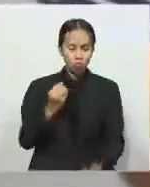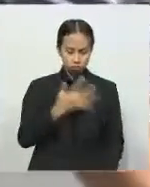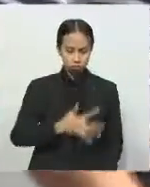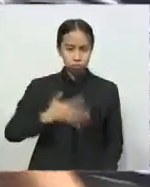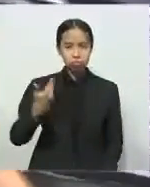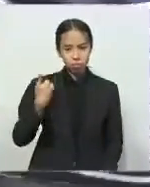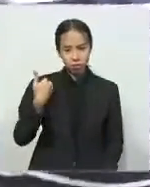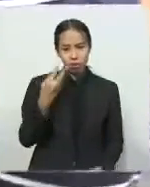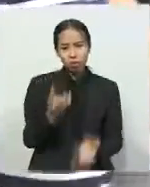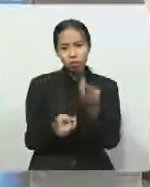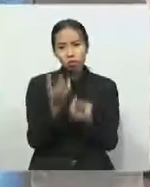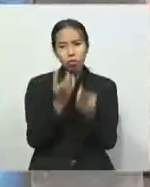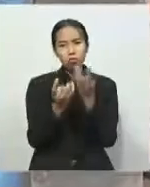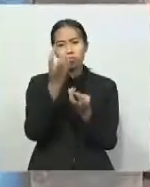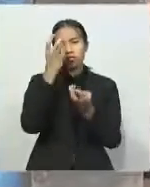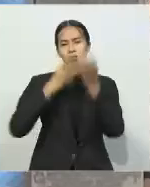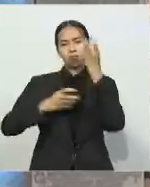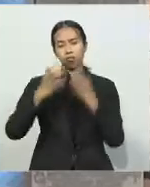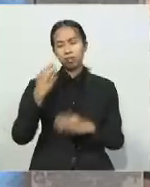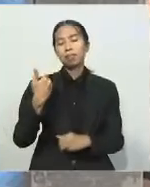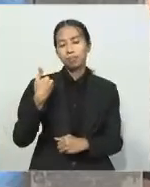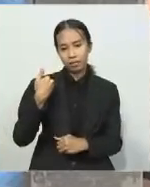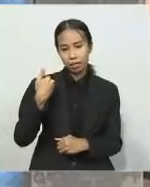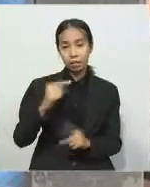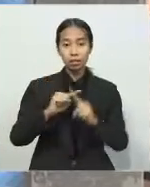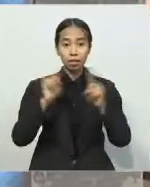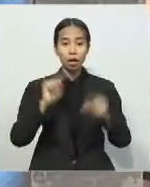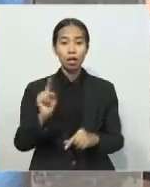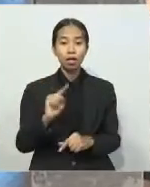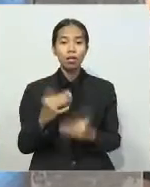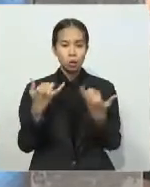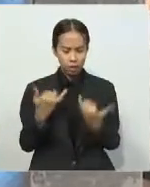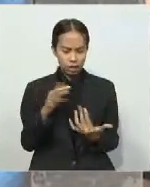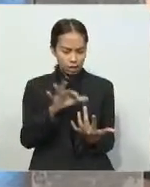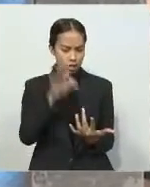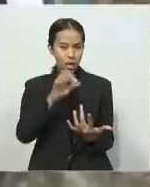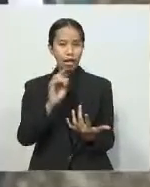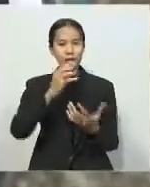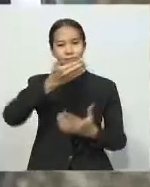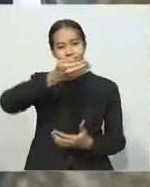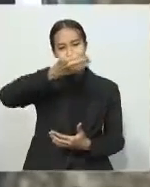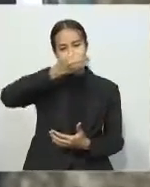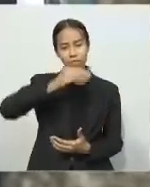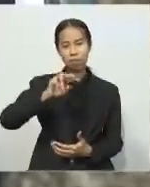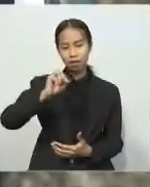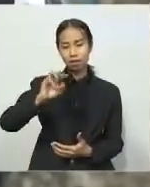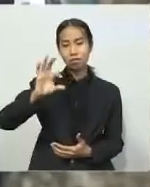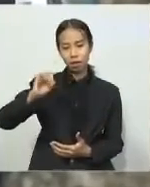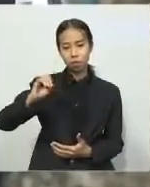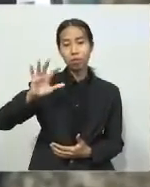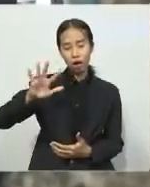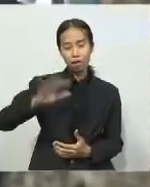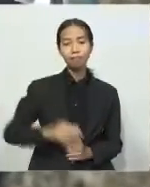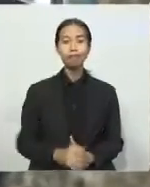บแล้วนะคะจากฝุ่นละออง PM 2.5 ที่เกิดขึ้นถึงแม้หลายๆคนจะเลือกการสวมใส่หน้ากาก N95 อย่างมิดชิ